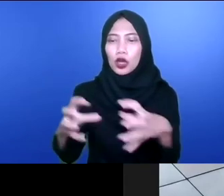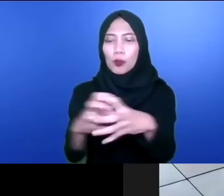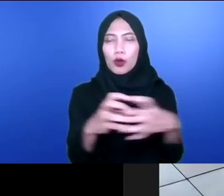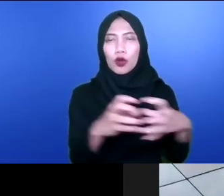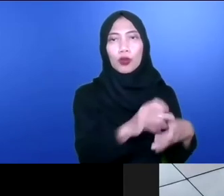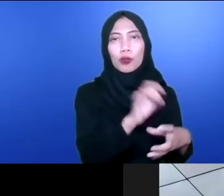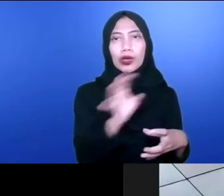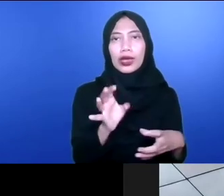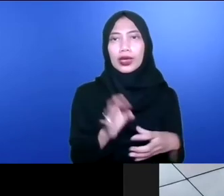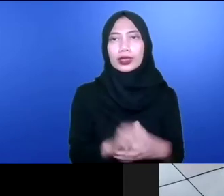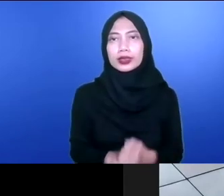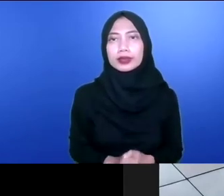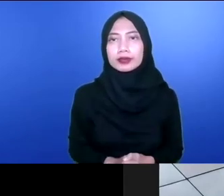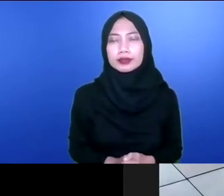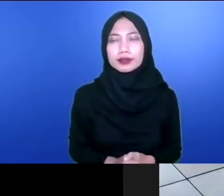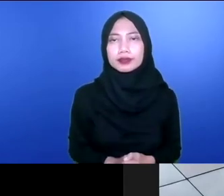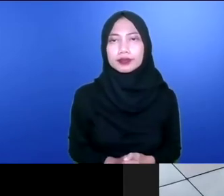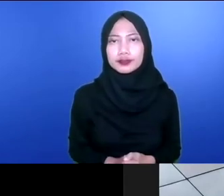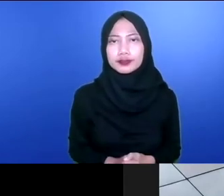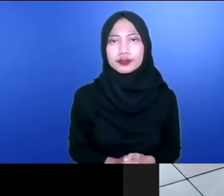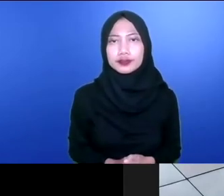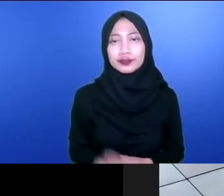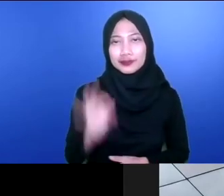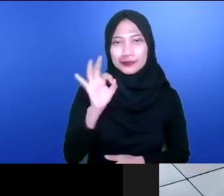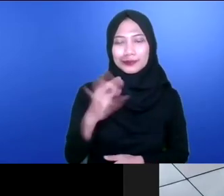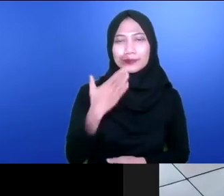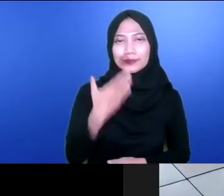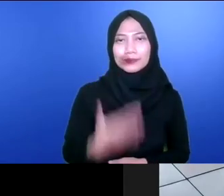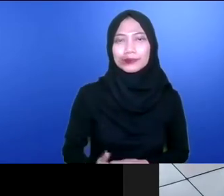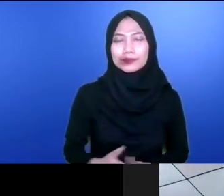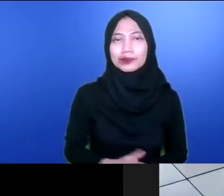literasi akan dilakukan. Begitu, Pak. Oke, terima kasih.